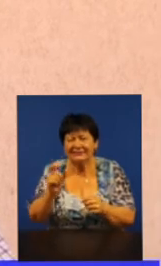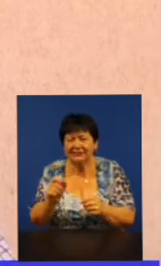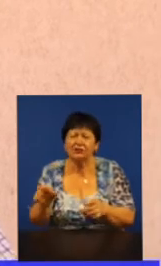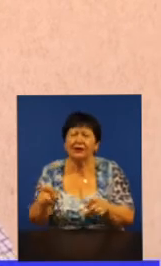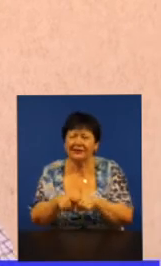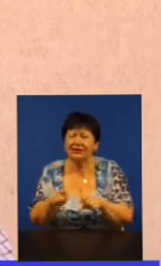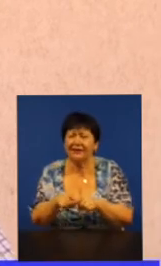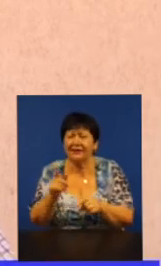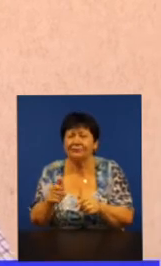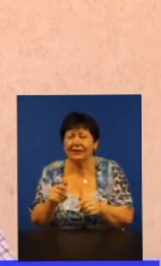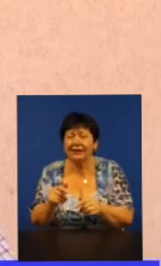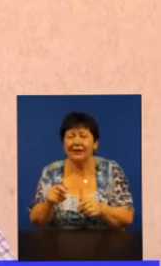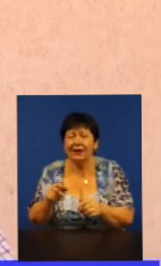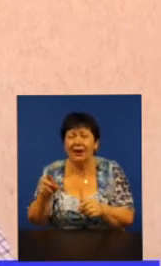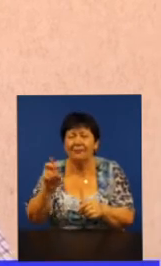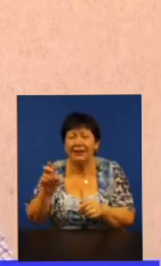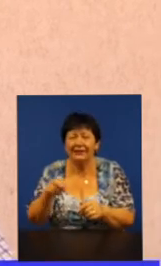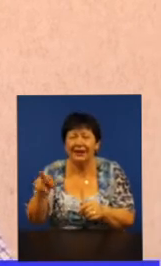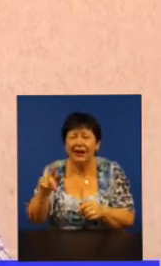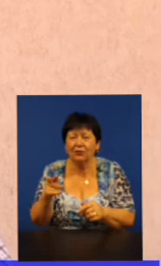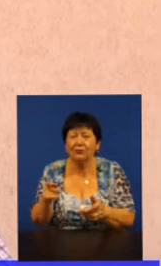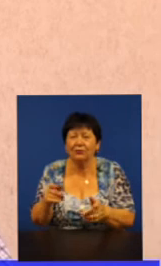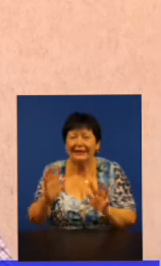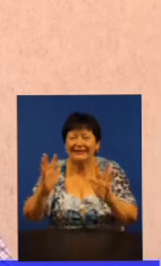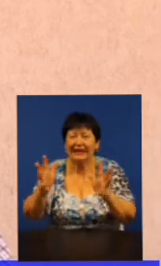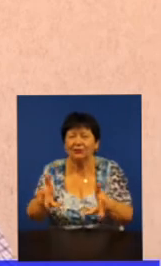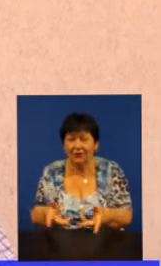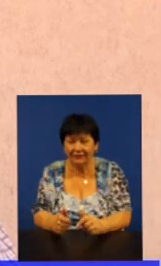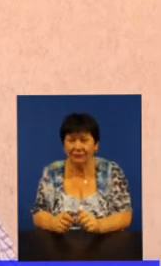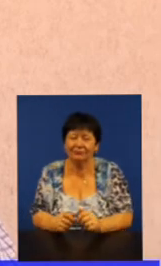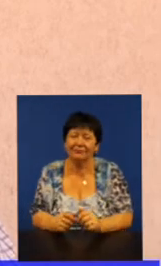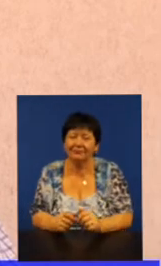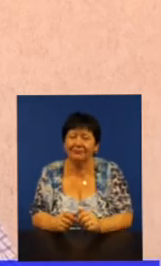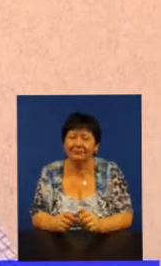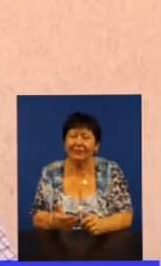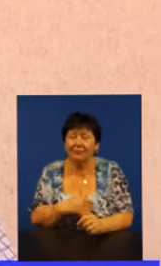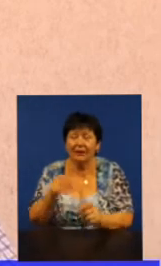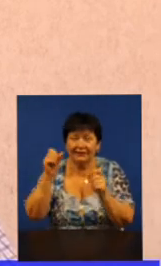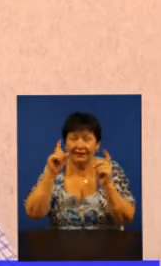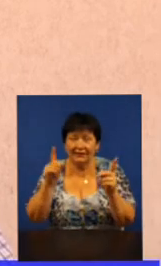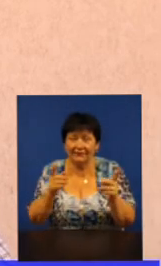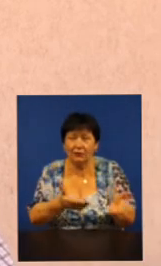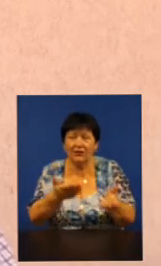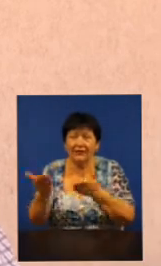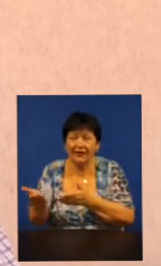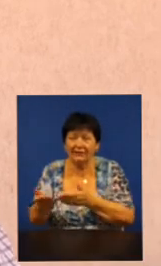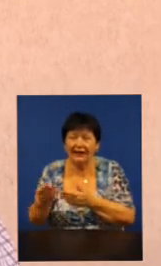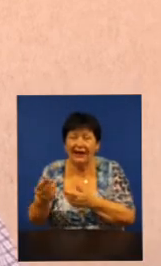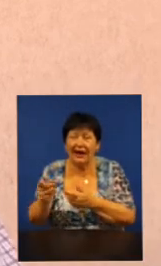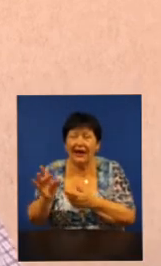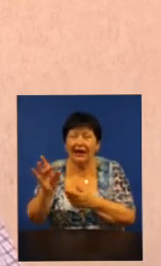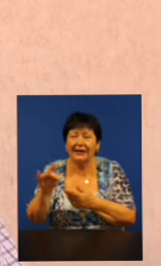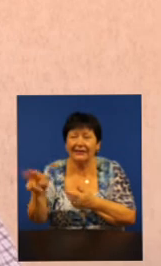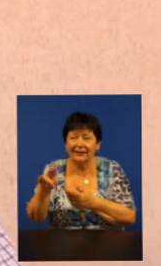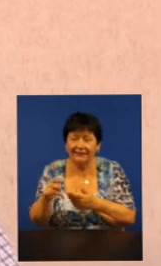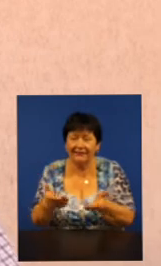despre Bade Iacob Mitreanu, tractoristul, mă trezesc cu o invitație la redacție.